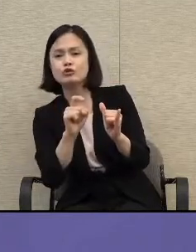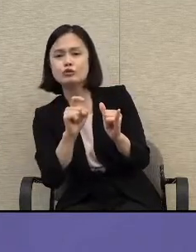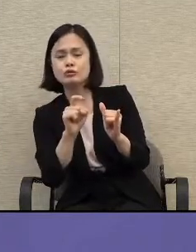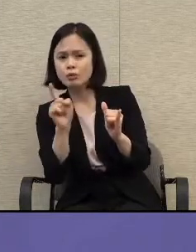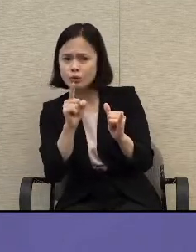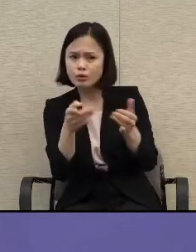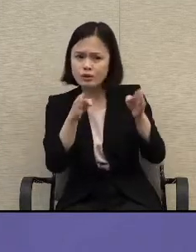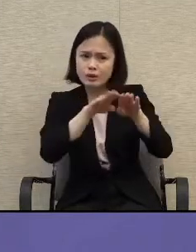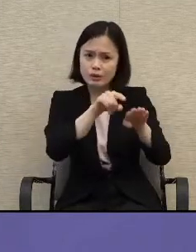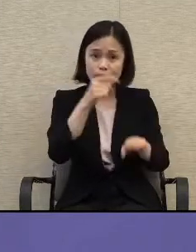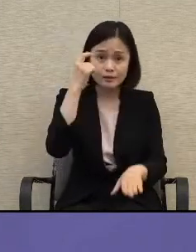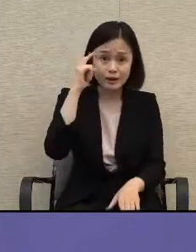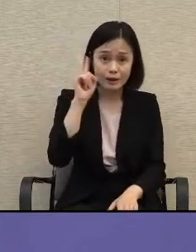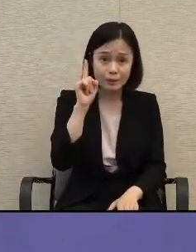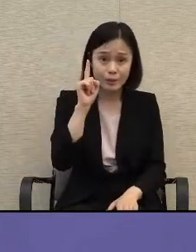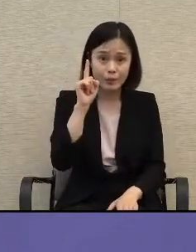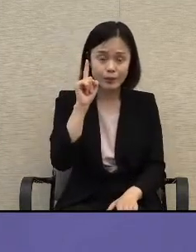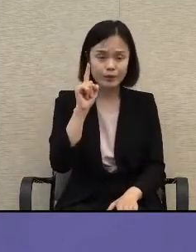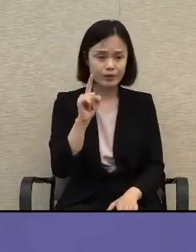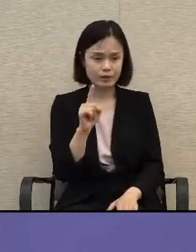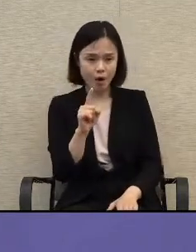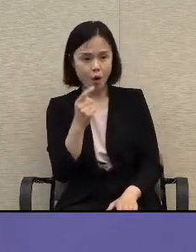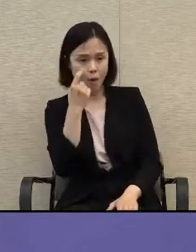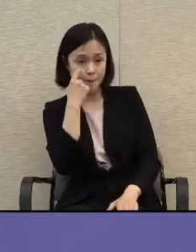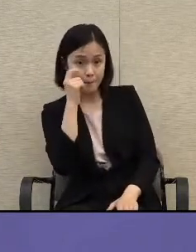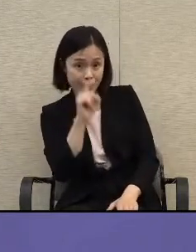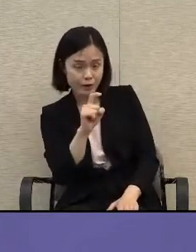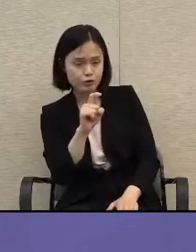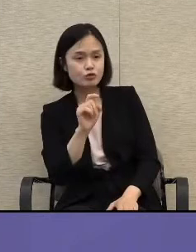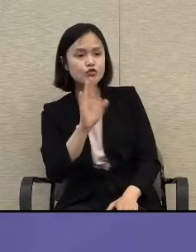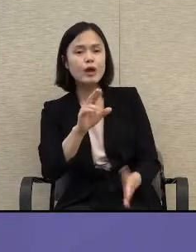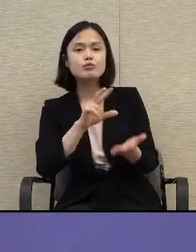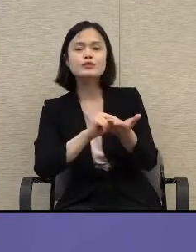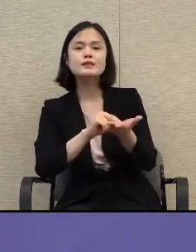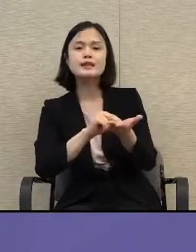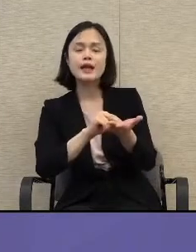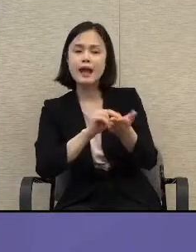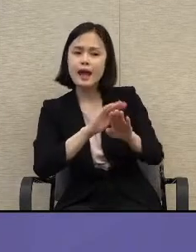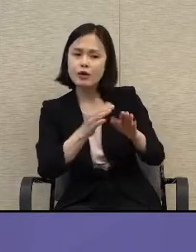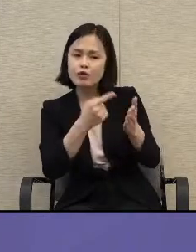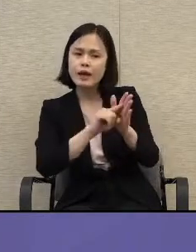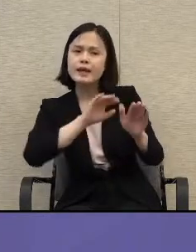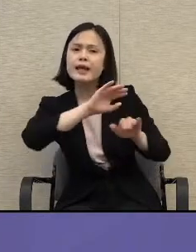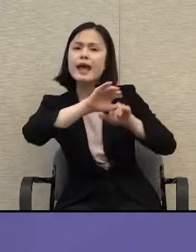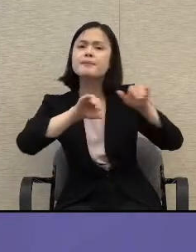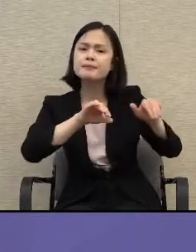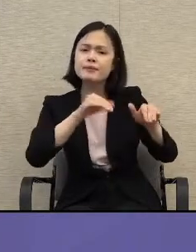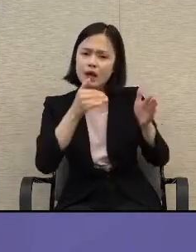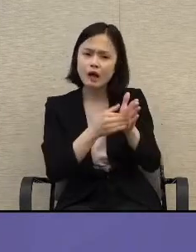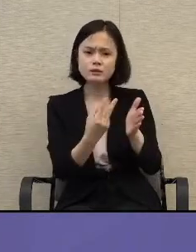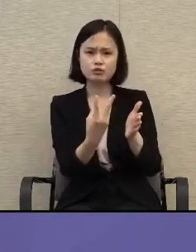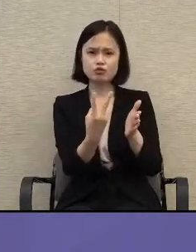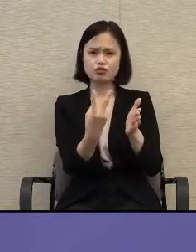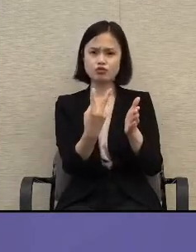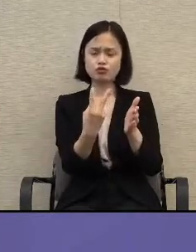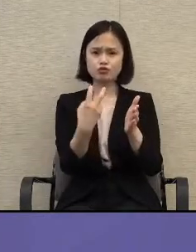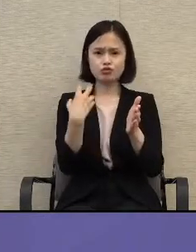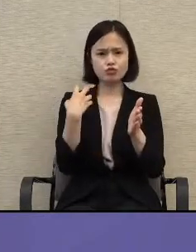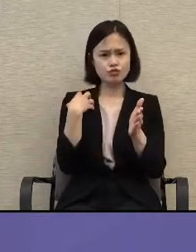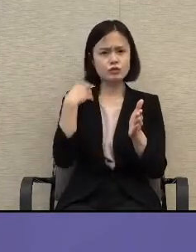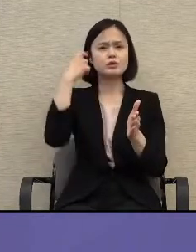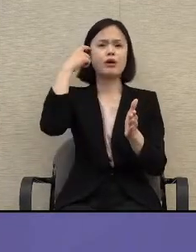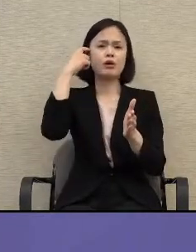기관은 발굴, 사정, 그다음에 1차적인 수주에서의 개입까지도 고민하고 있는 곳들도 있기는 합니다. 아까